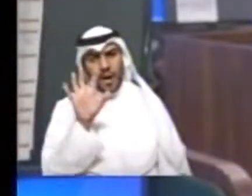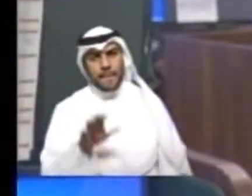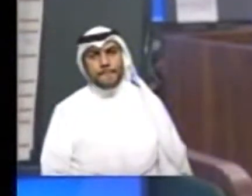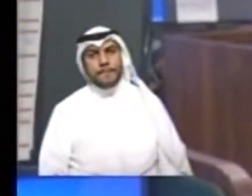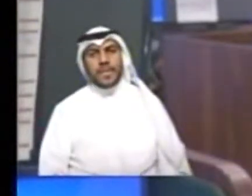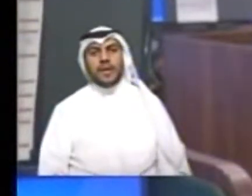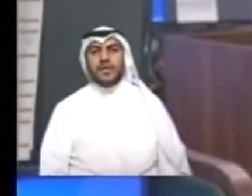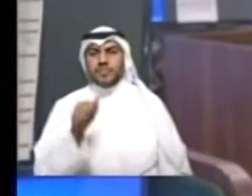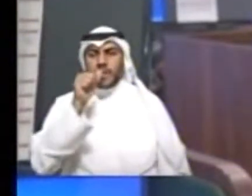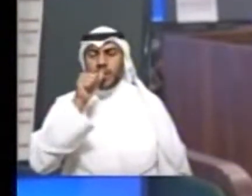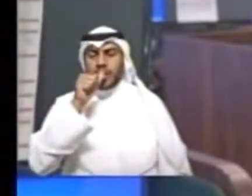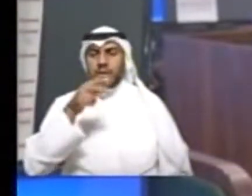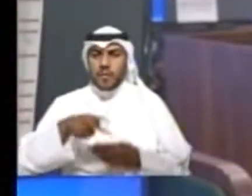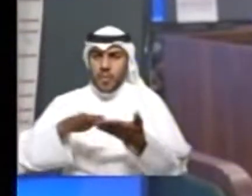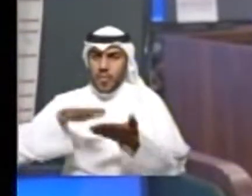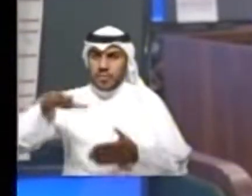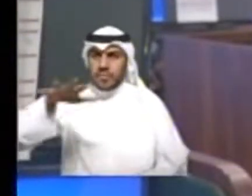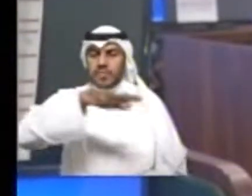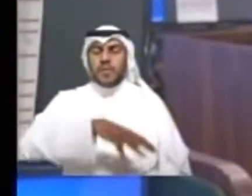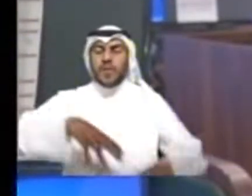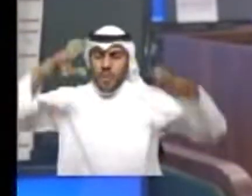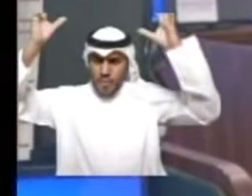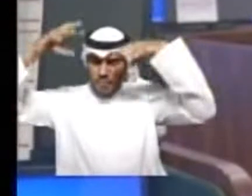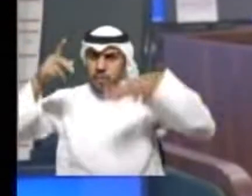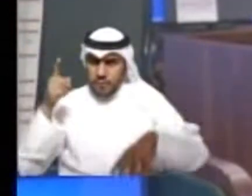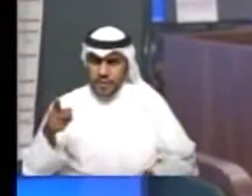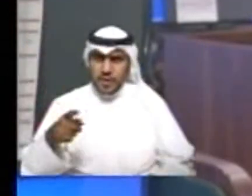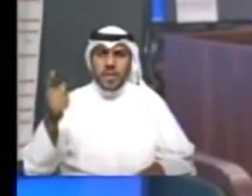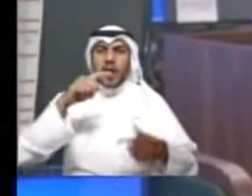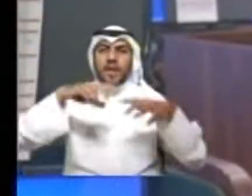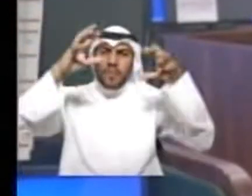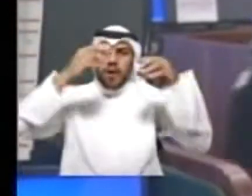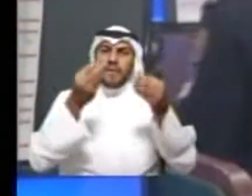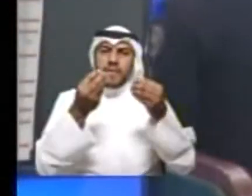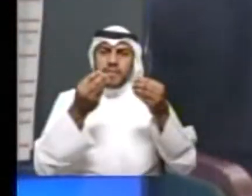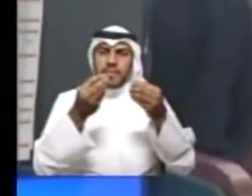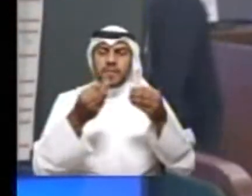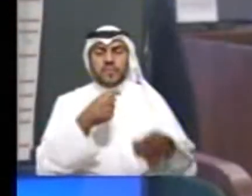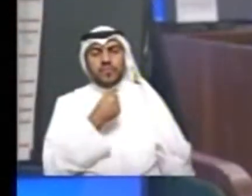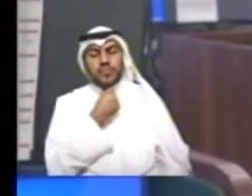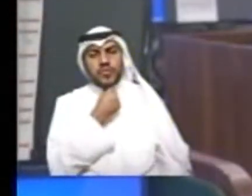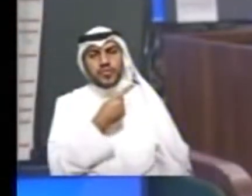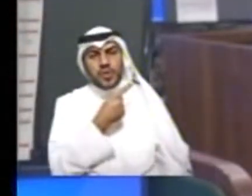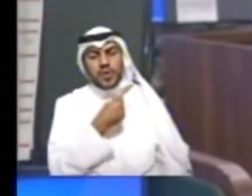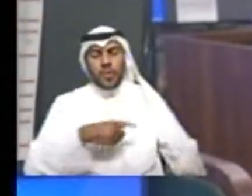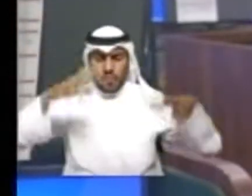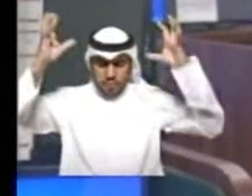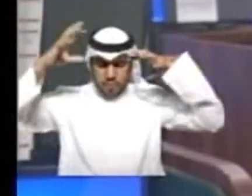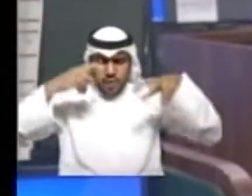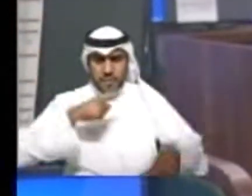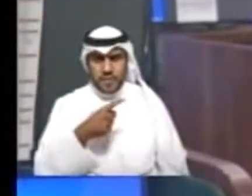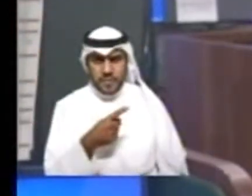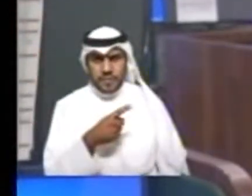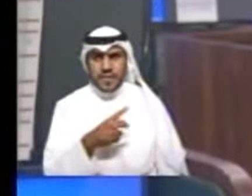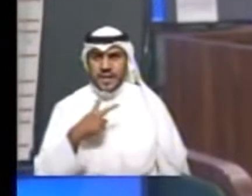أمطار في بعض المناطق غزيرة وفي بعض المناطق خفيفة. مناطق الجهرة أمطار غزيرة، ولكن المناطق اللي